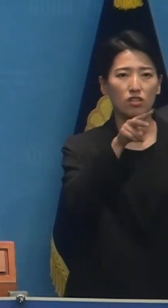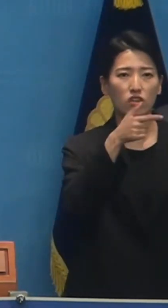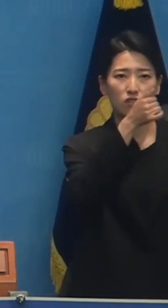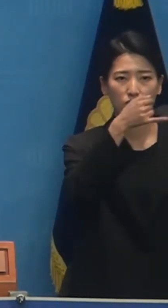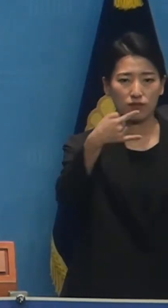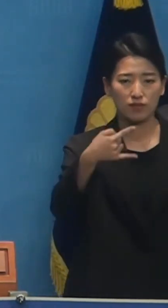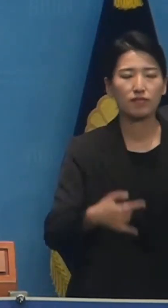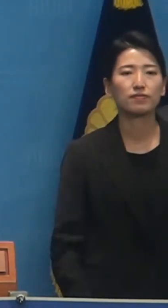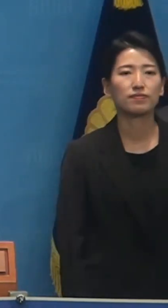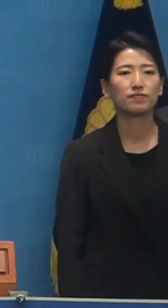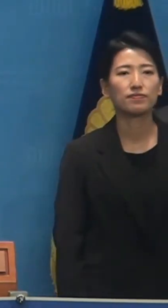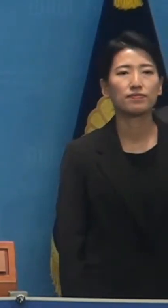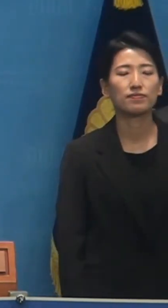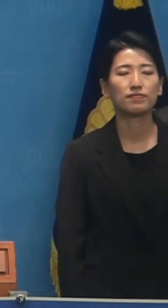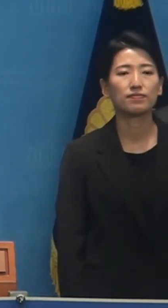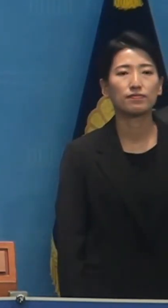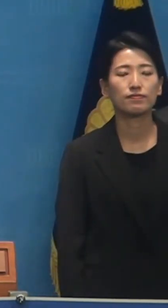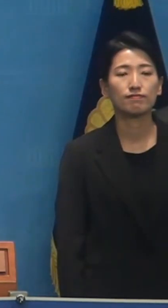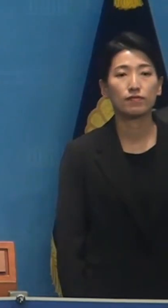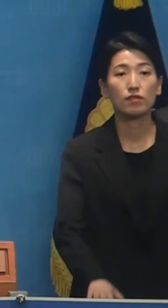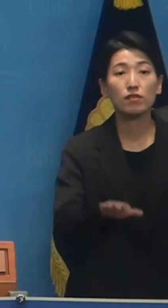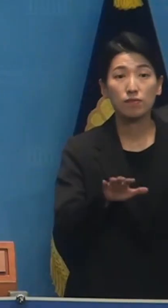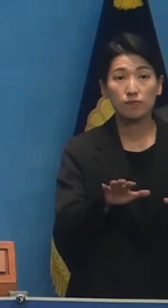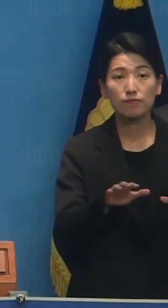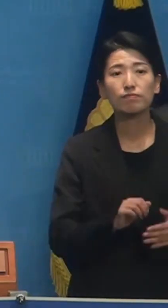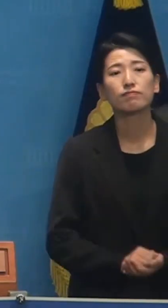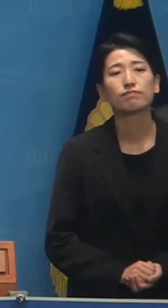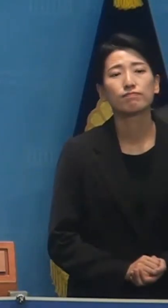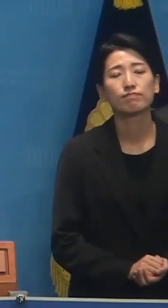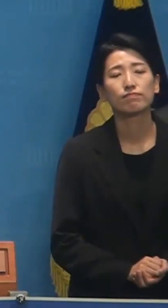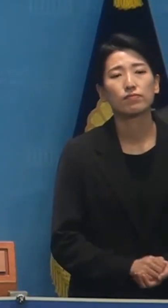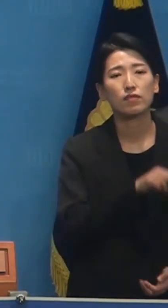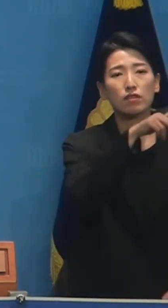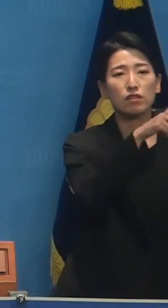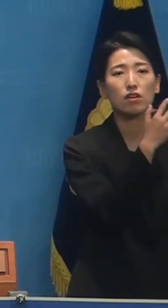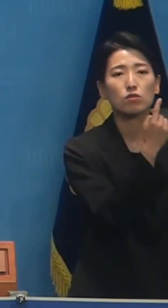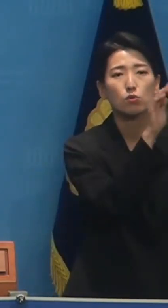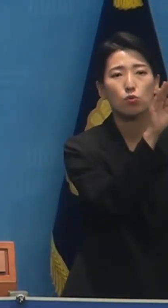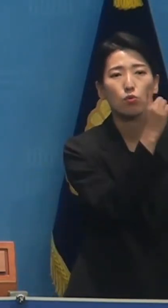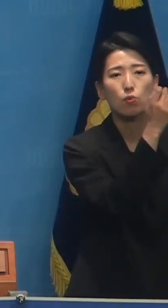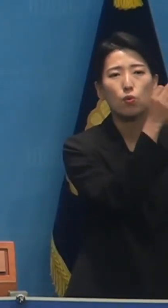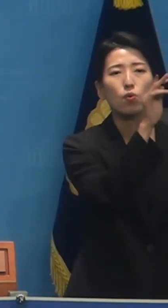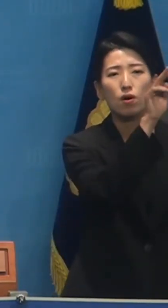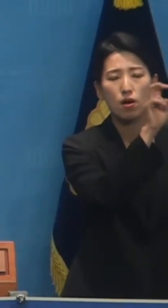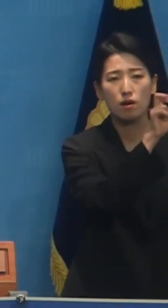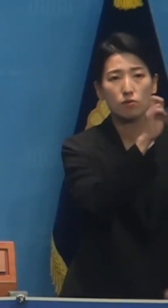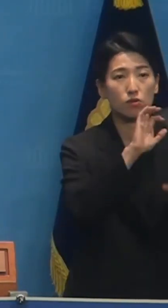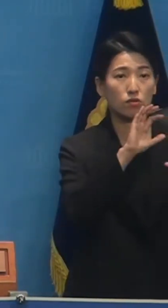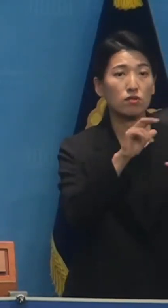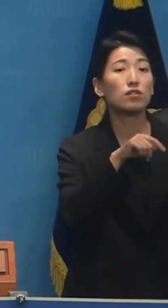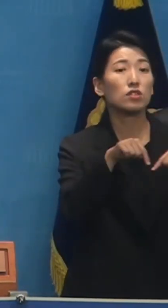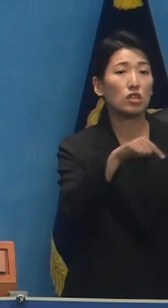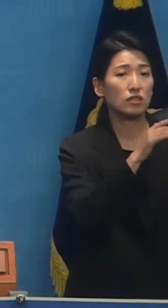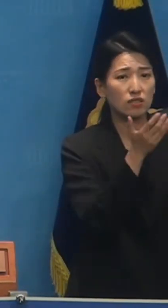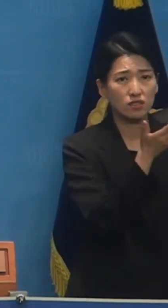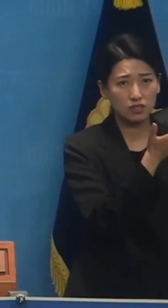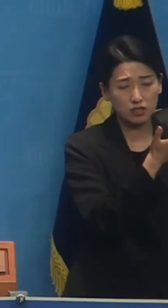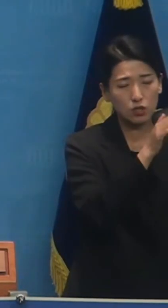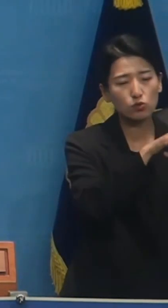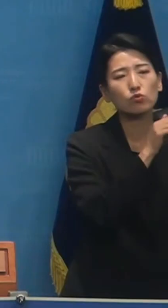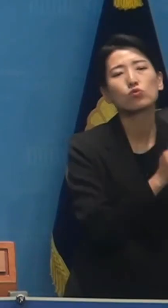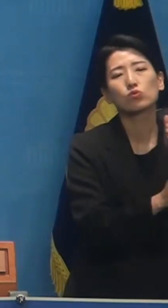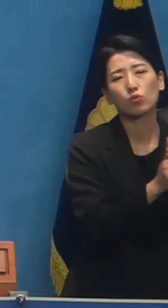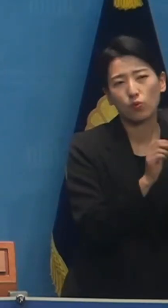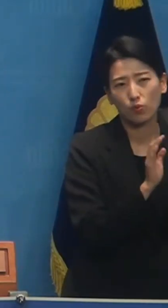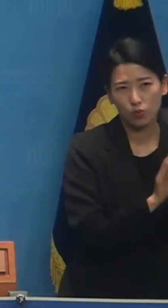최고위원입니다. 오늘 지금부터 축산 조봉환 선생님 후손과 바른 역사